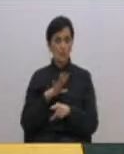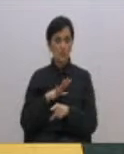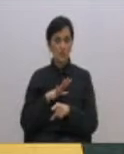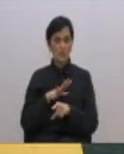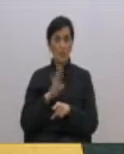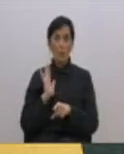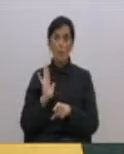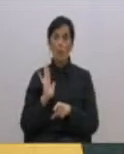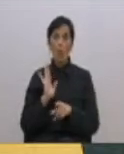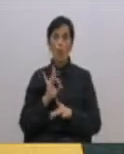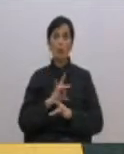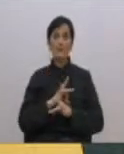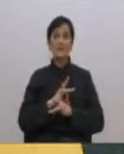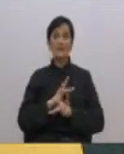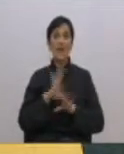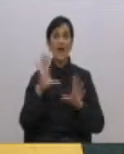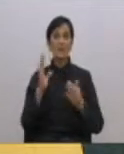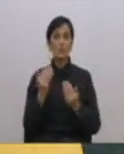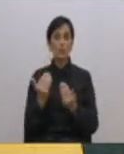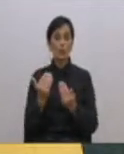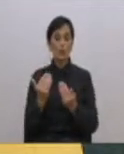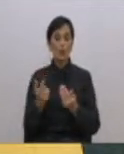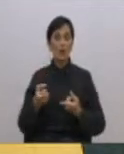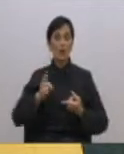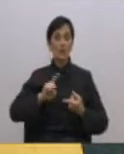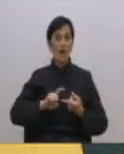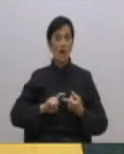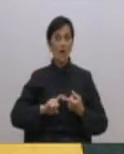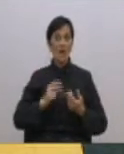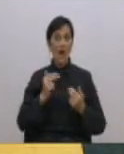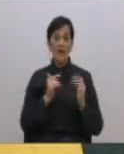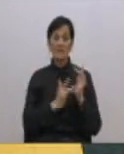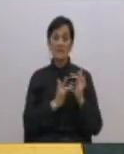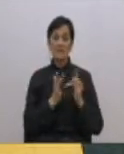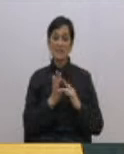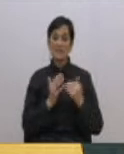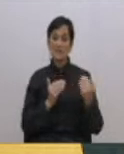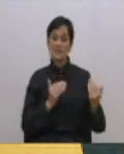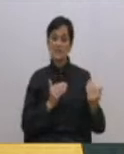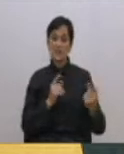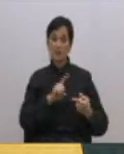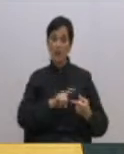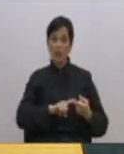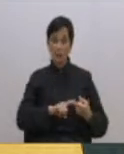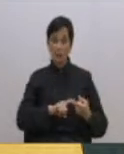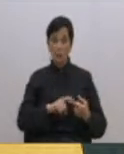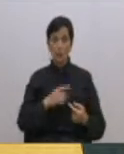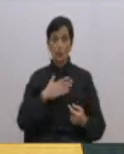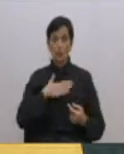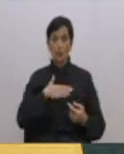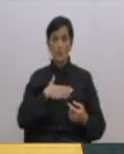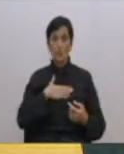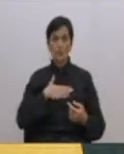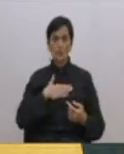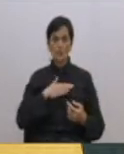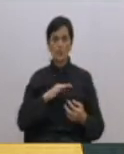მხოლოდ დღესასწაულთან დაკავშირებული იყო და ეს ქრისტიანულ დღესასწაულთან დაკავშირებული, რა თქმა უნდა ჩემი გარკვეული რეაქცია ჰქონდა ამას, მე